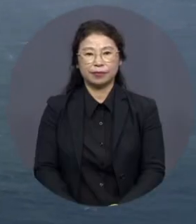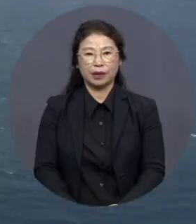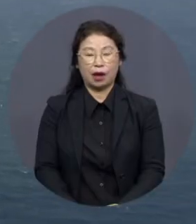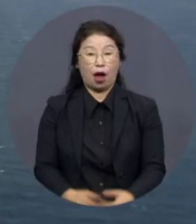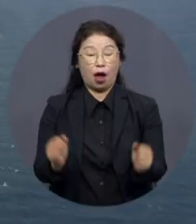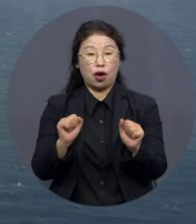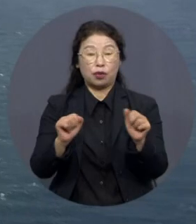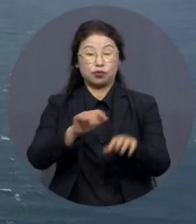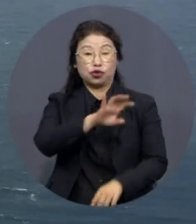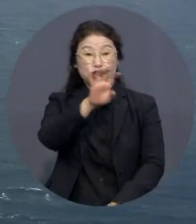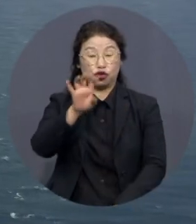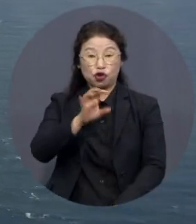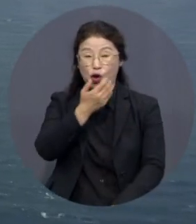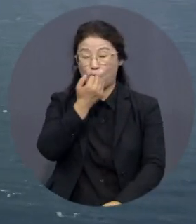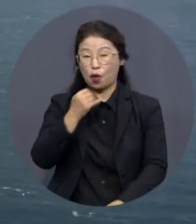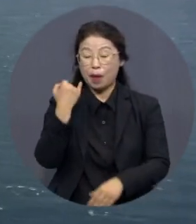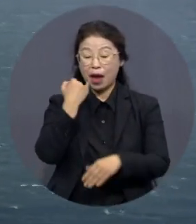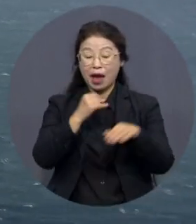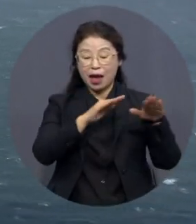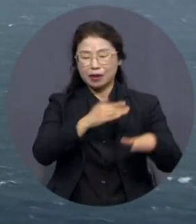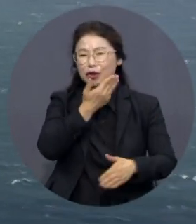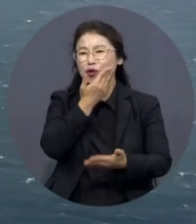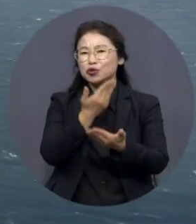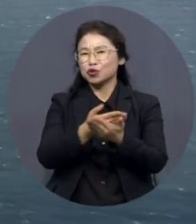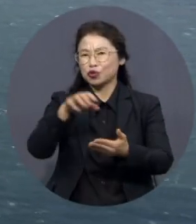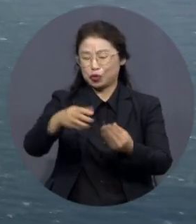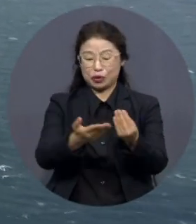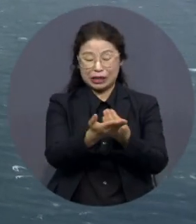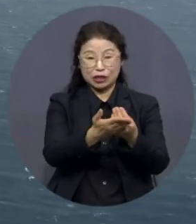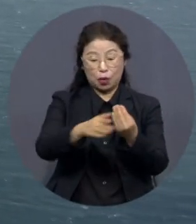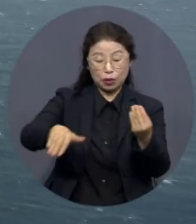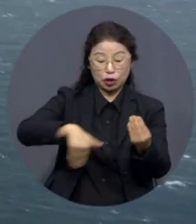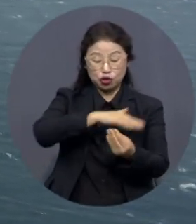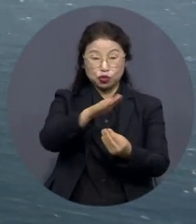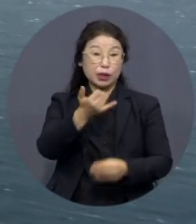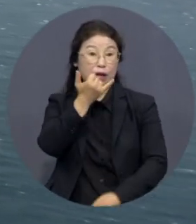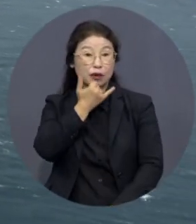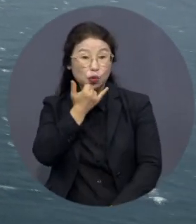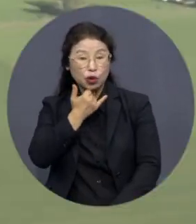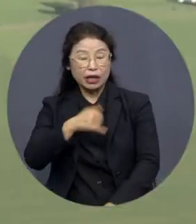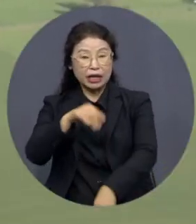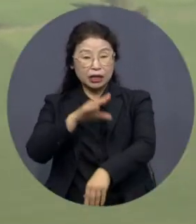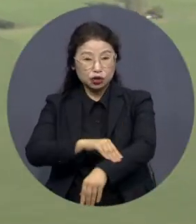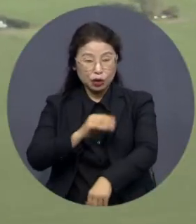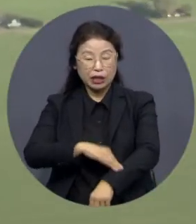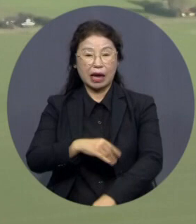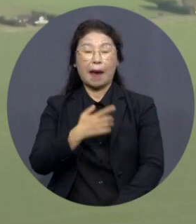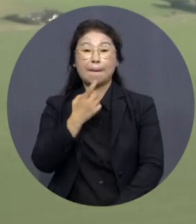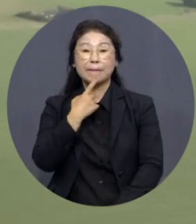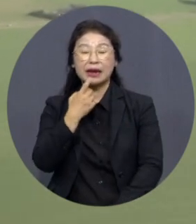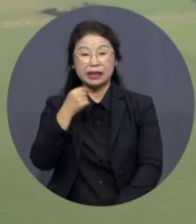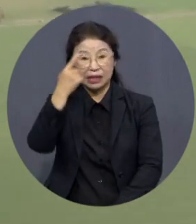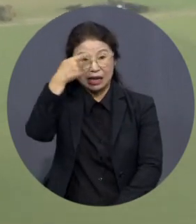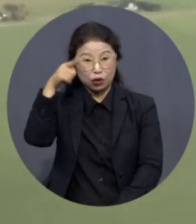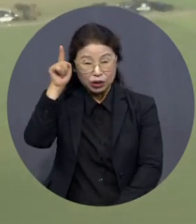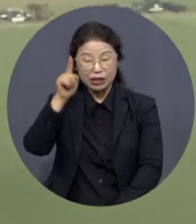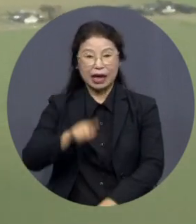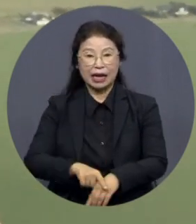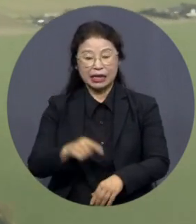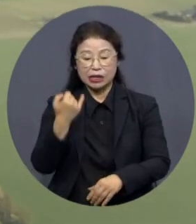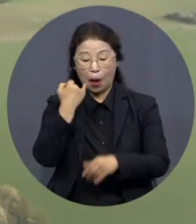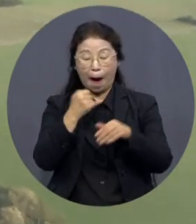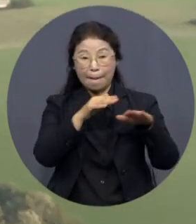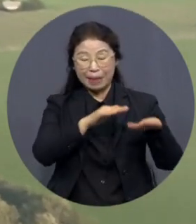북유럽의 해상 요충지인 본홀름 섬. 주변에 있는 독일과 스웨덴, 핀란드, 러시아에서 발트해를